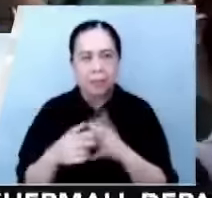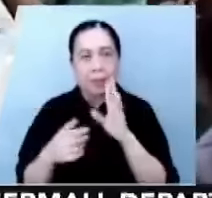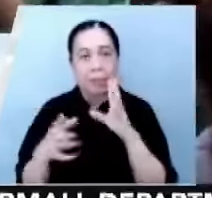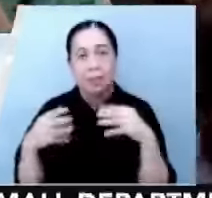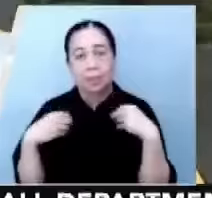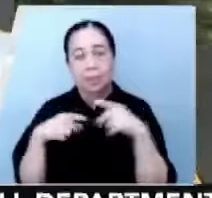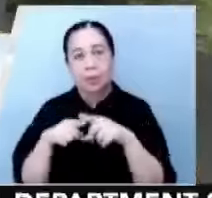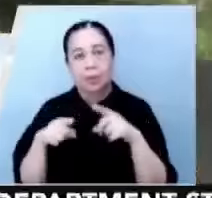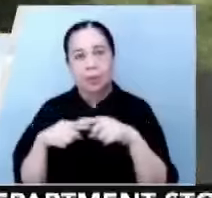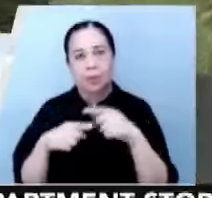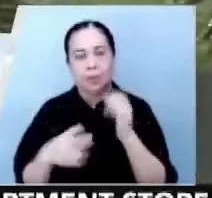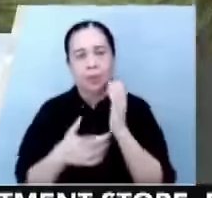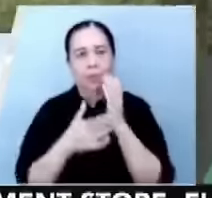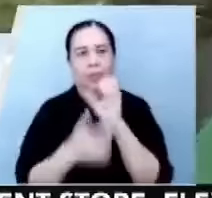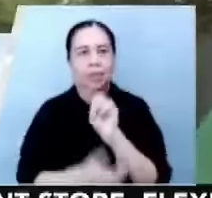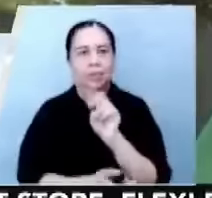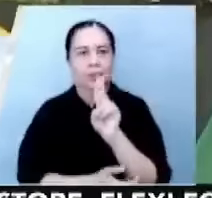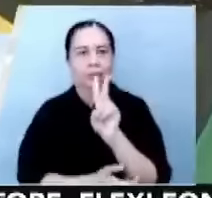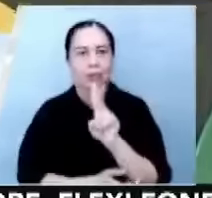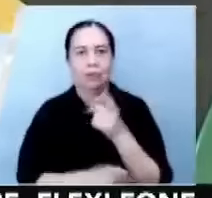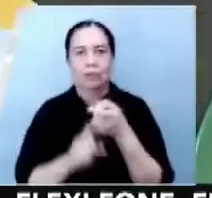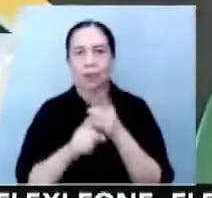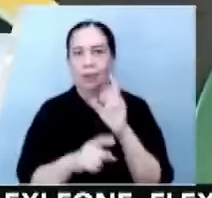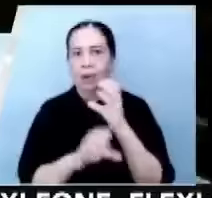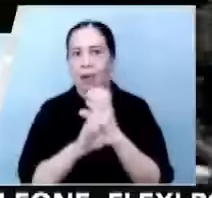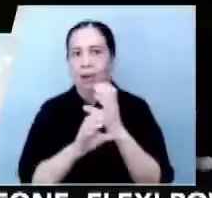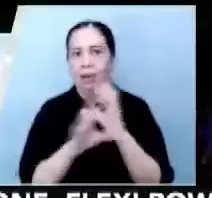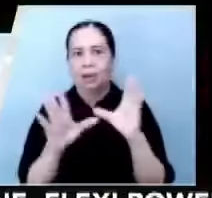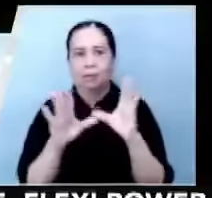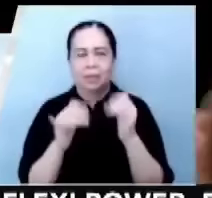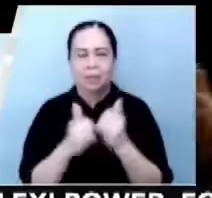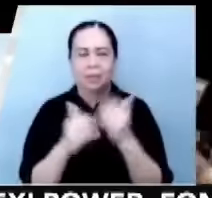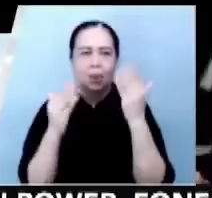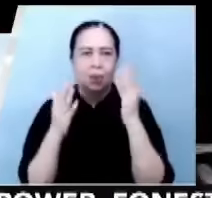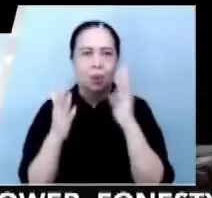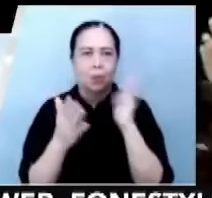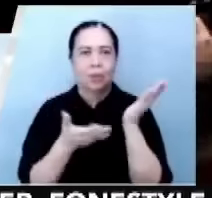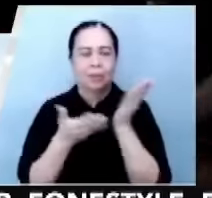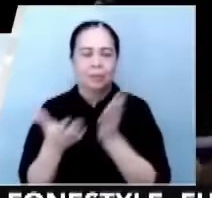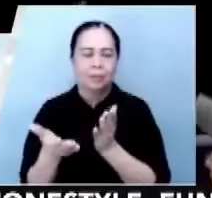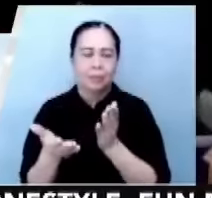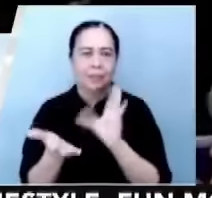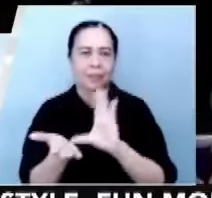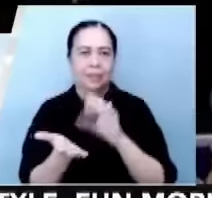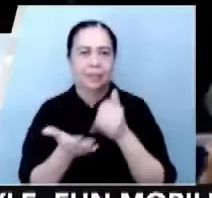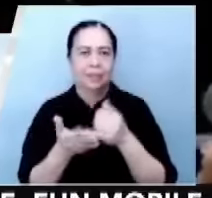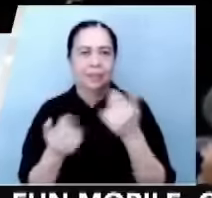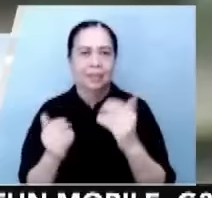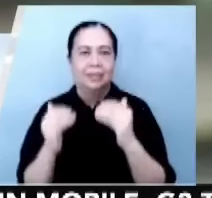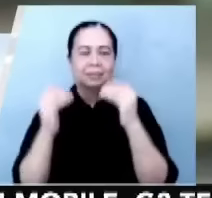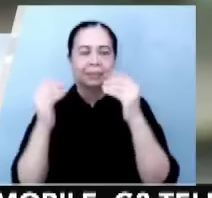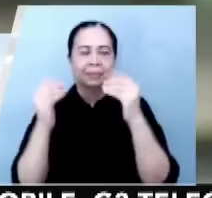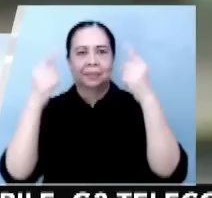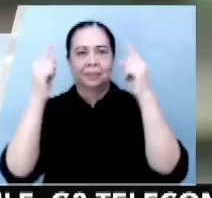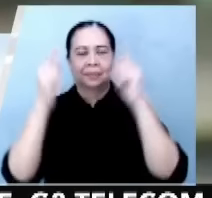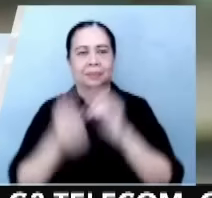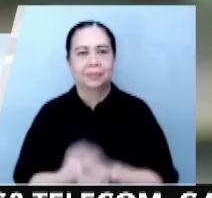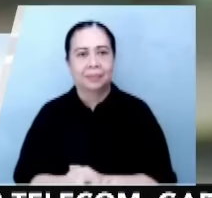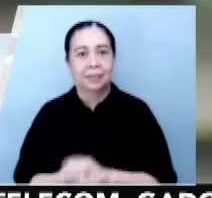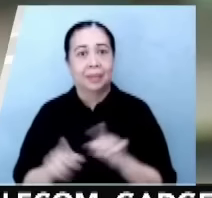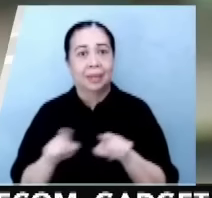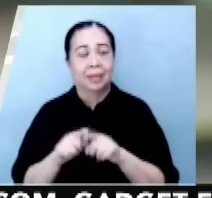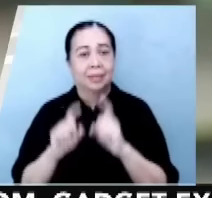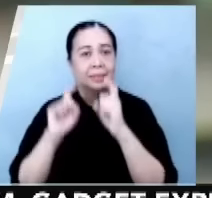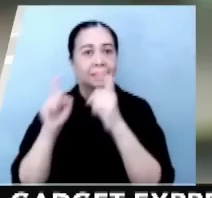high-end SUV mula sa isang car company na sana raw ay makapagdadala kay Yulo sa mas mataas pang tagumpay. Di lang gantimpala para